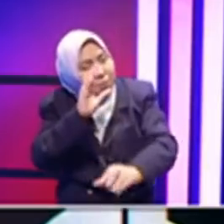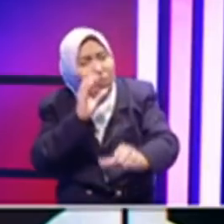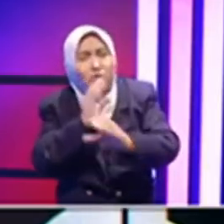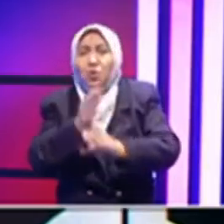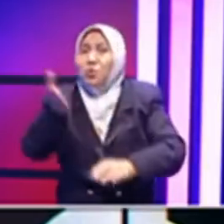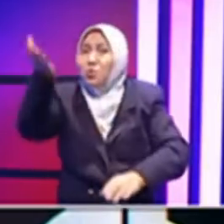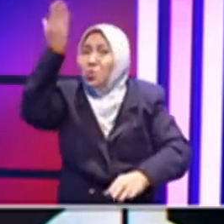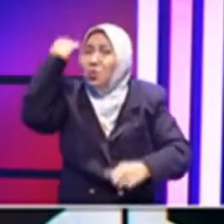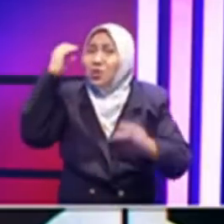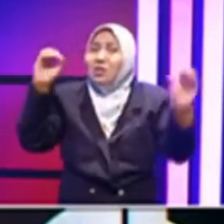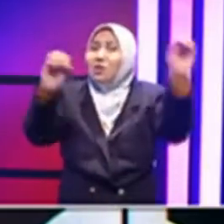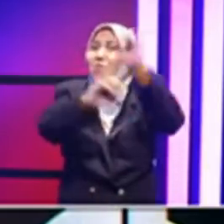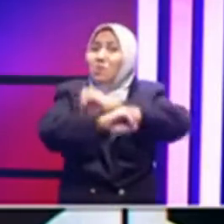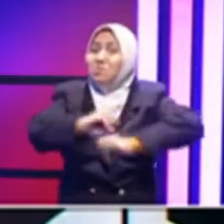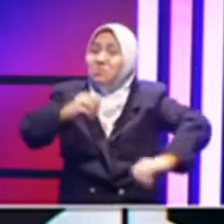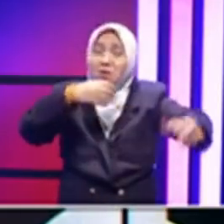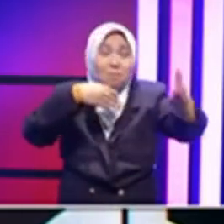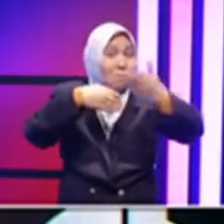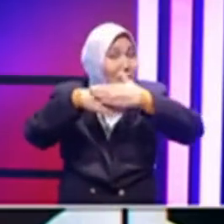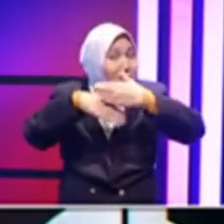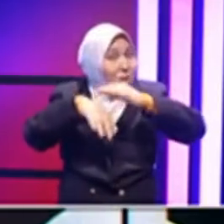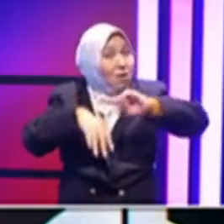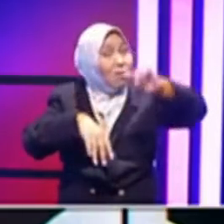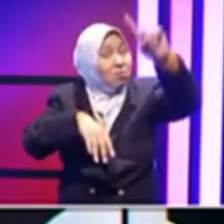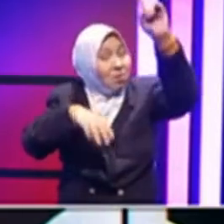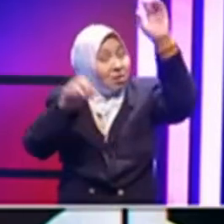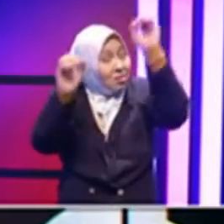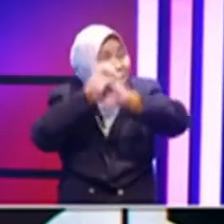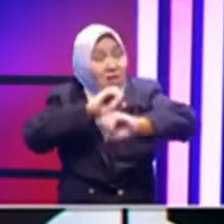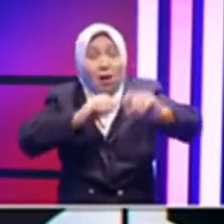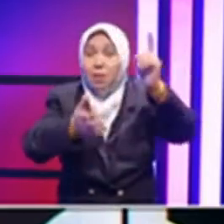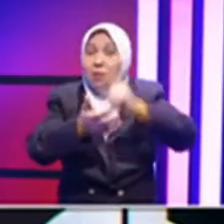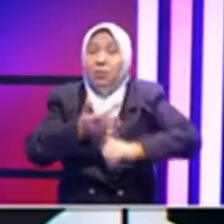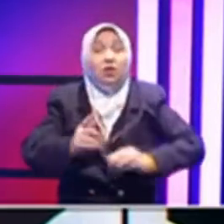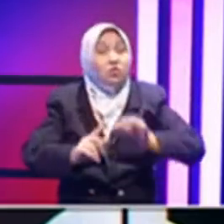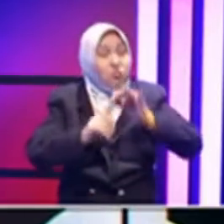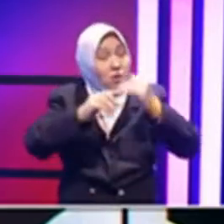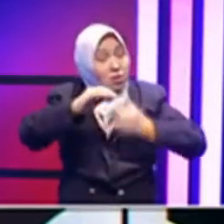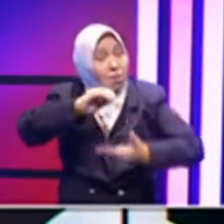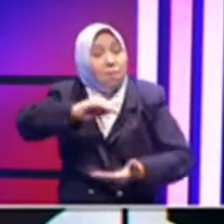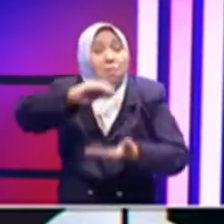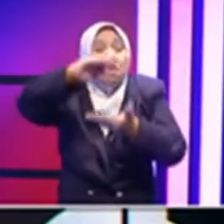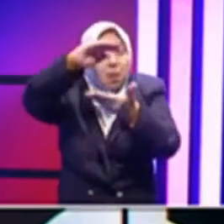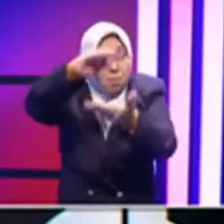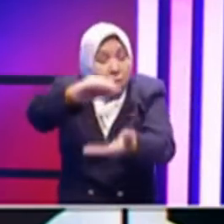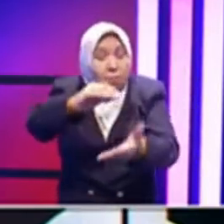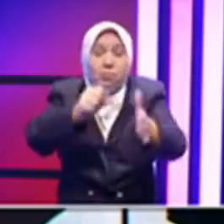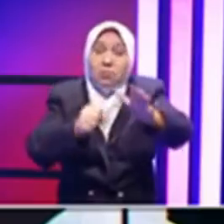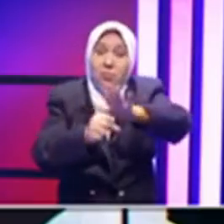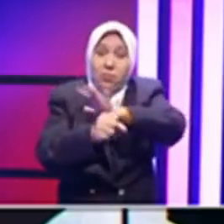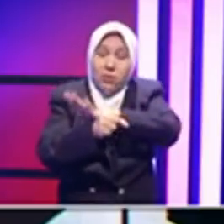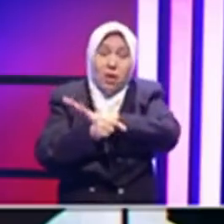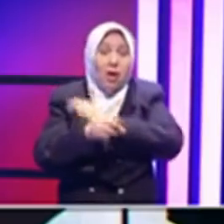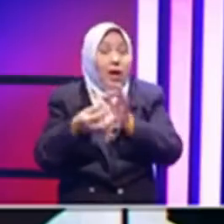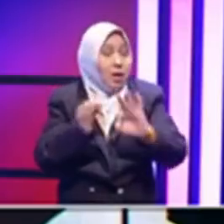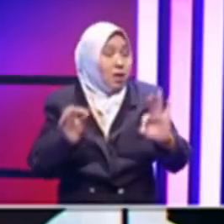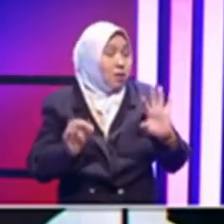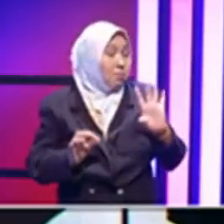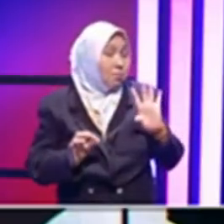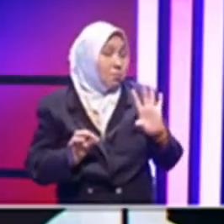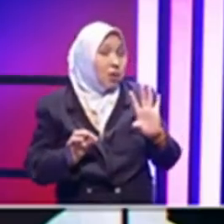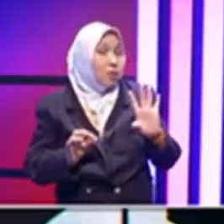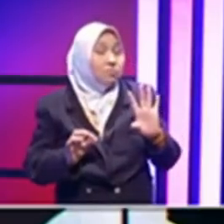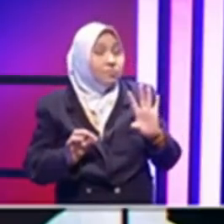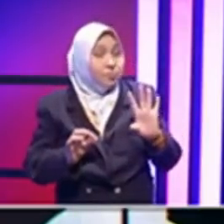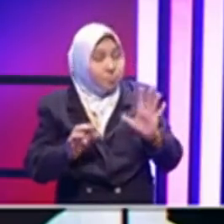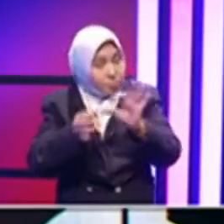apa-apa, akan kembali pada Allah tak ada apa-apa kecuali kita siapkan bekalan yang sempurna. Ayat yang keempat, ya, ayat yang